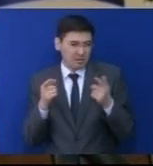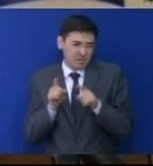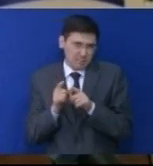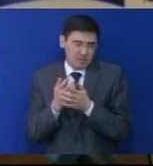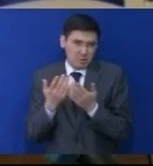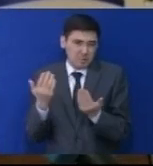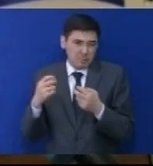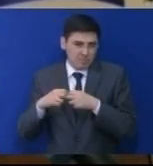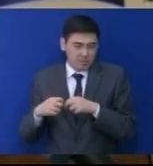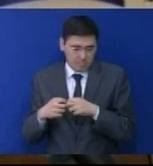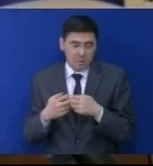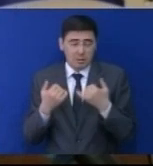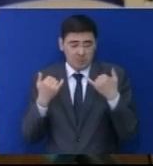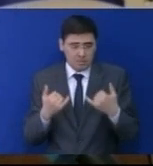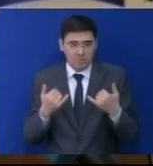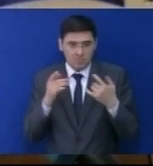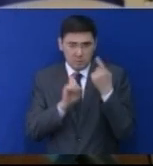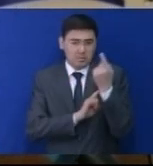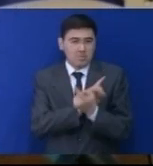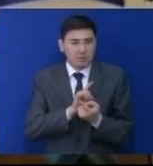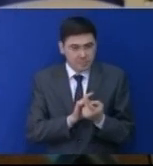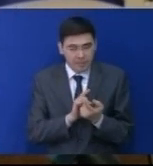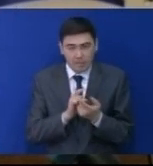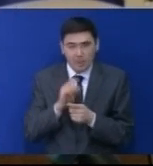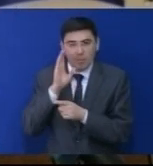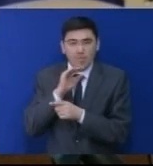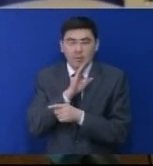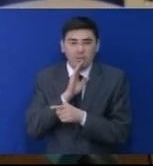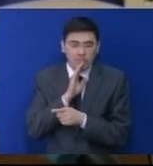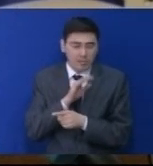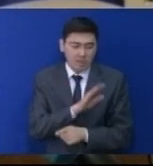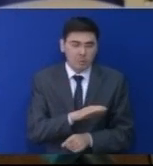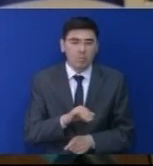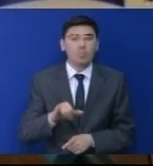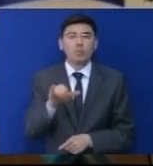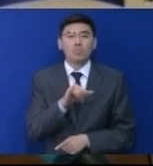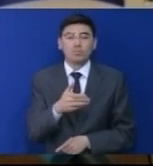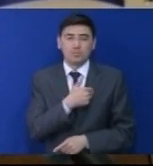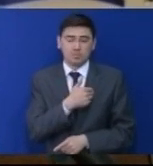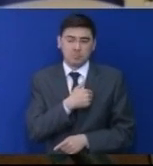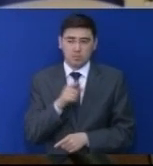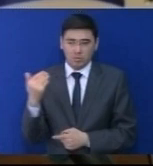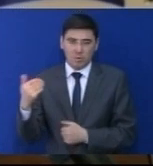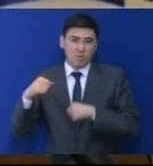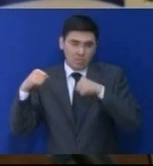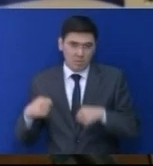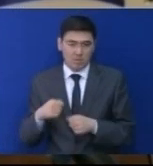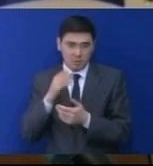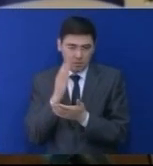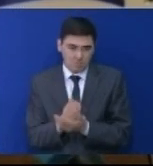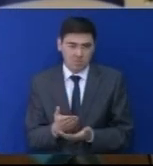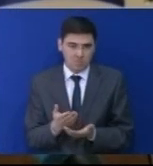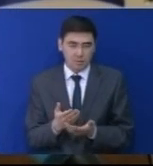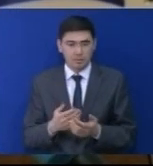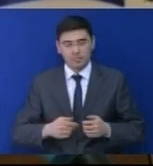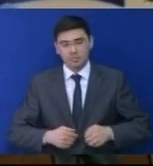мәселе шешілді, өйткені ата-ана баланы қай мектепке берсе де өзінің құқығы бар. Ол үшін жаңа айттым